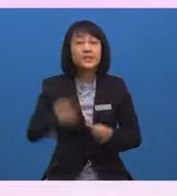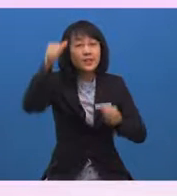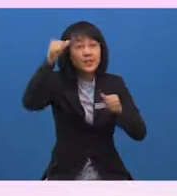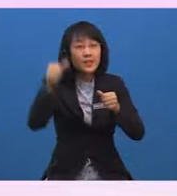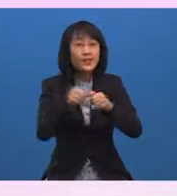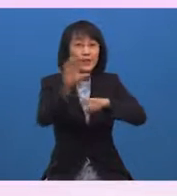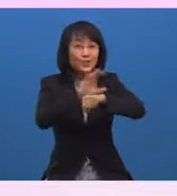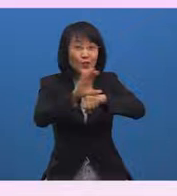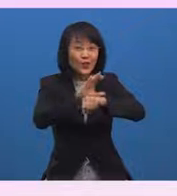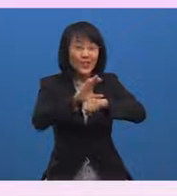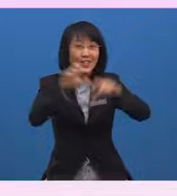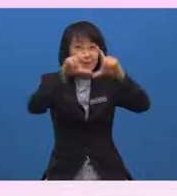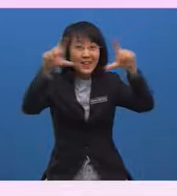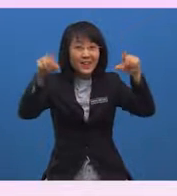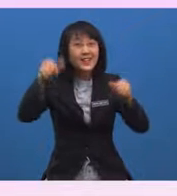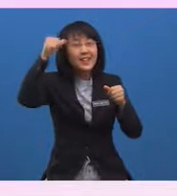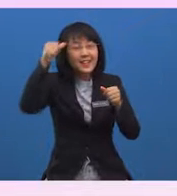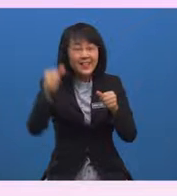bar, ingatlah magnet bar.